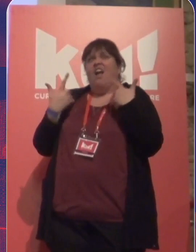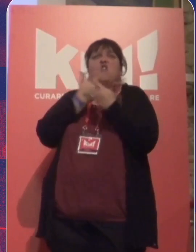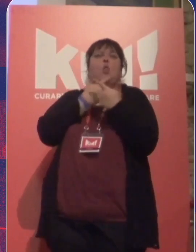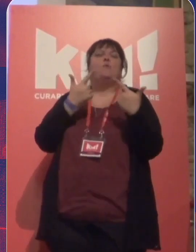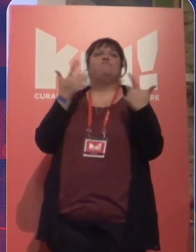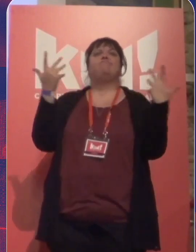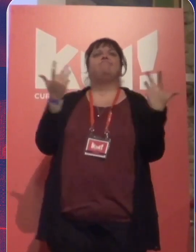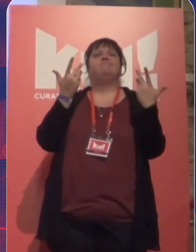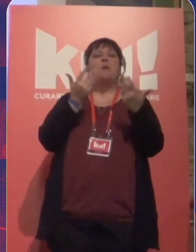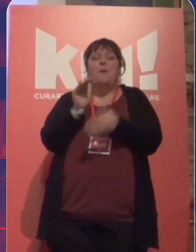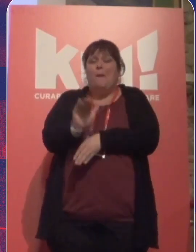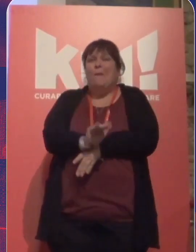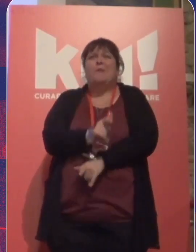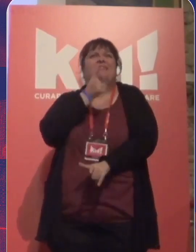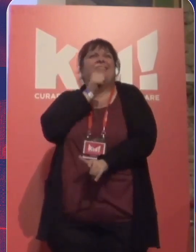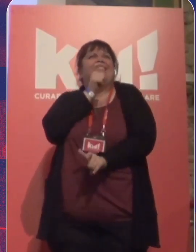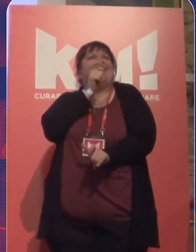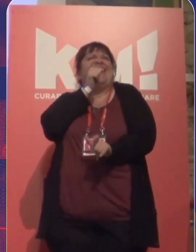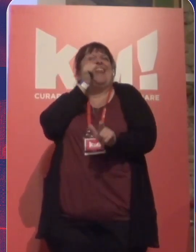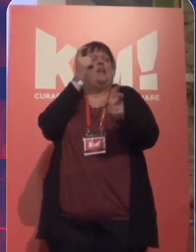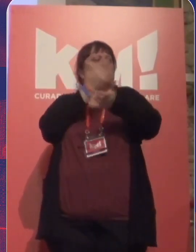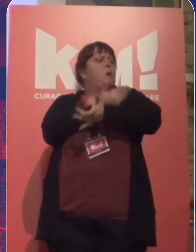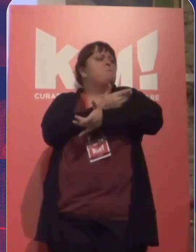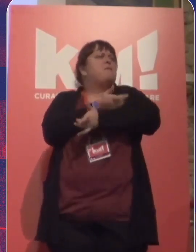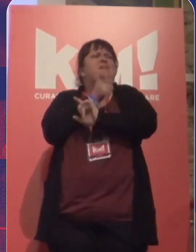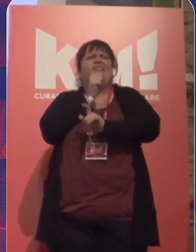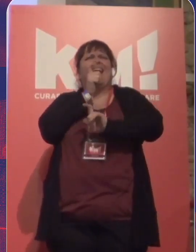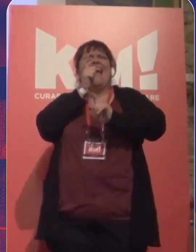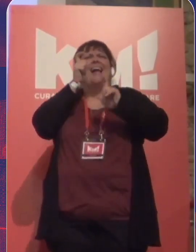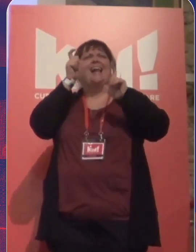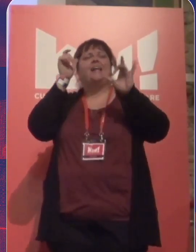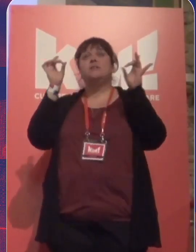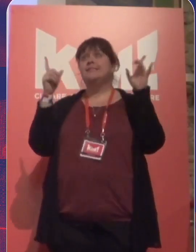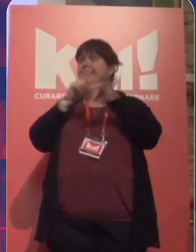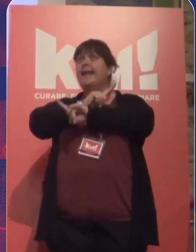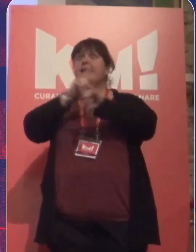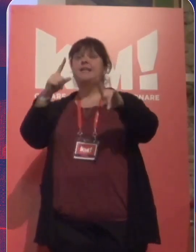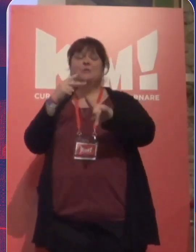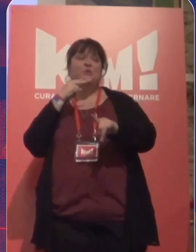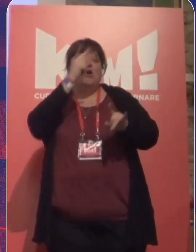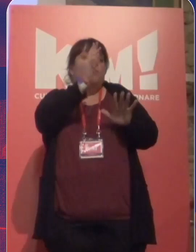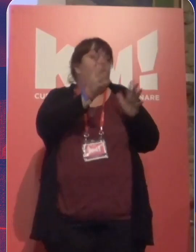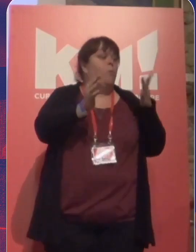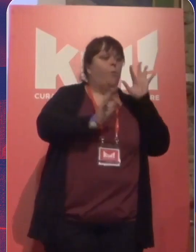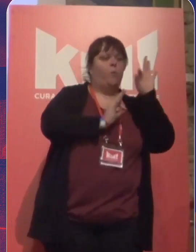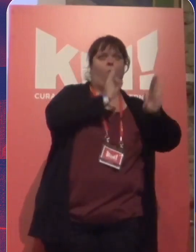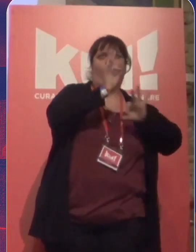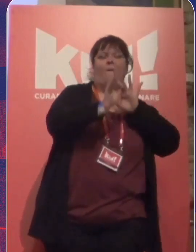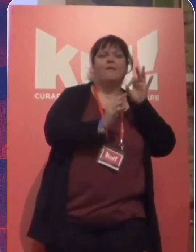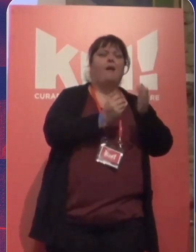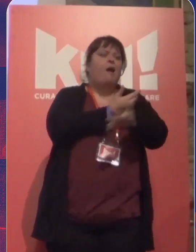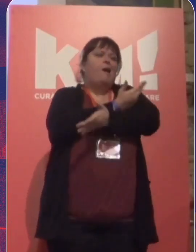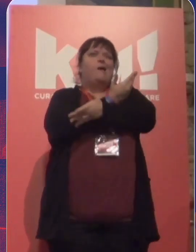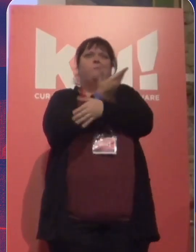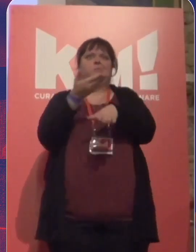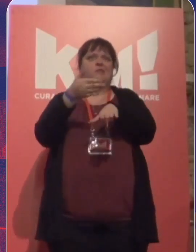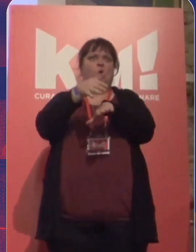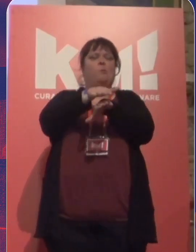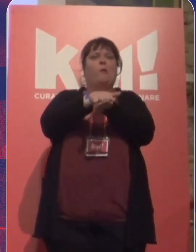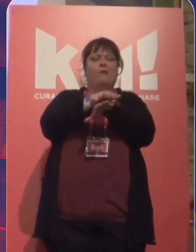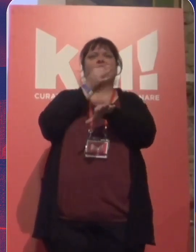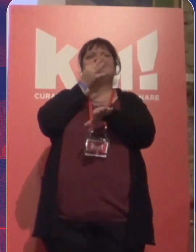il bambino perisce la vita nasce solo grazie alla presenza